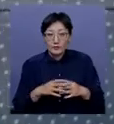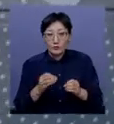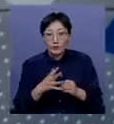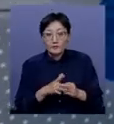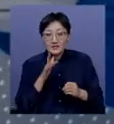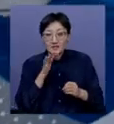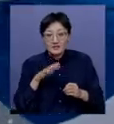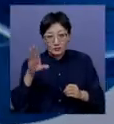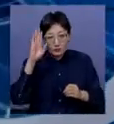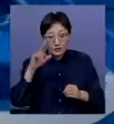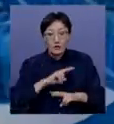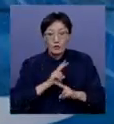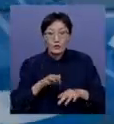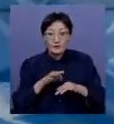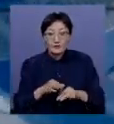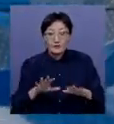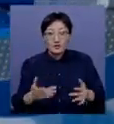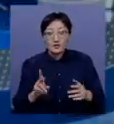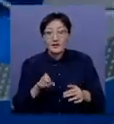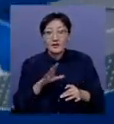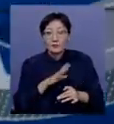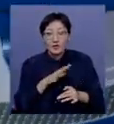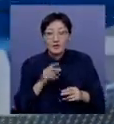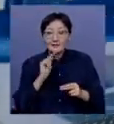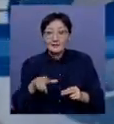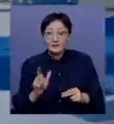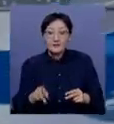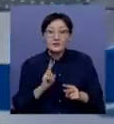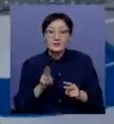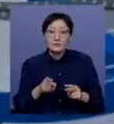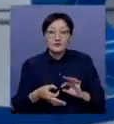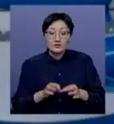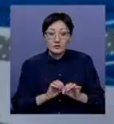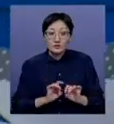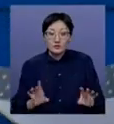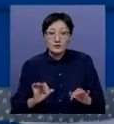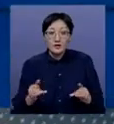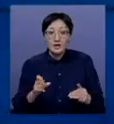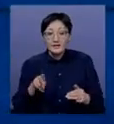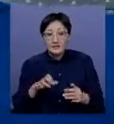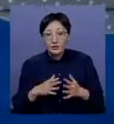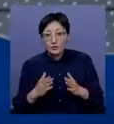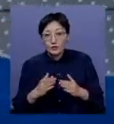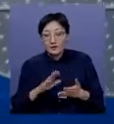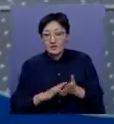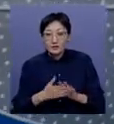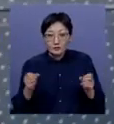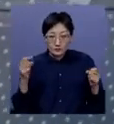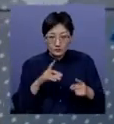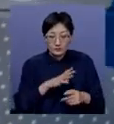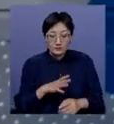жасар жеткіншектің өмірін қиды. Оқиға қалай болған, кінәлілер кім? Әріптесі Мерей Байет қазалы үйге барып жағдайды білген